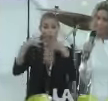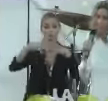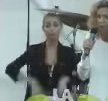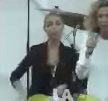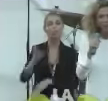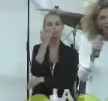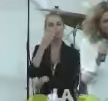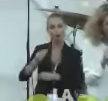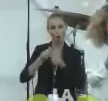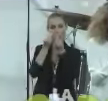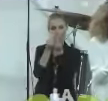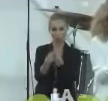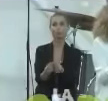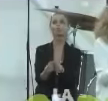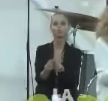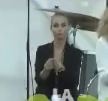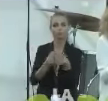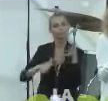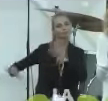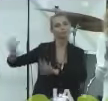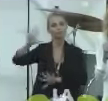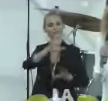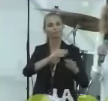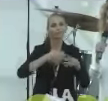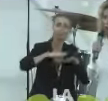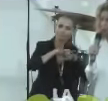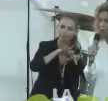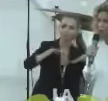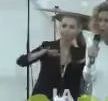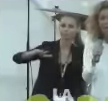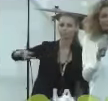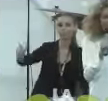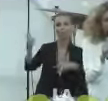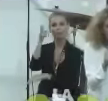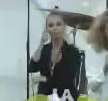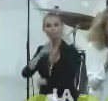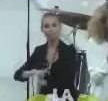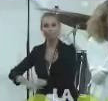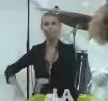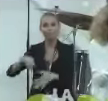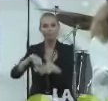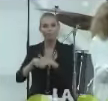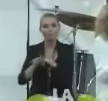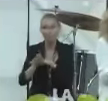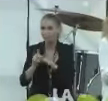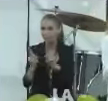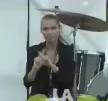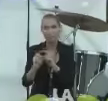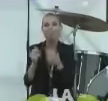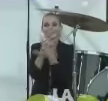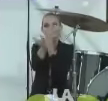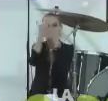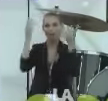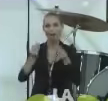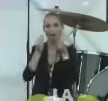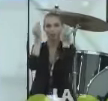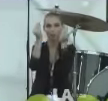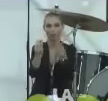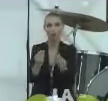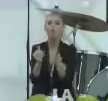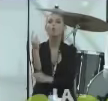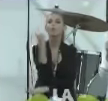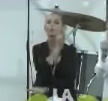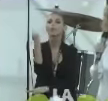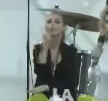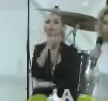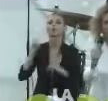passi questa nostra informazione, perché non è demagogica, è l'unica nostra via d'uscita, la